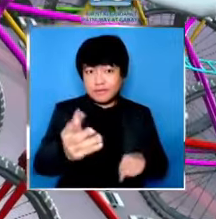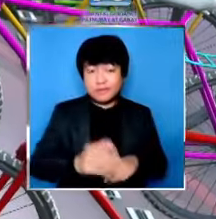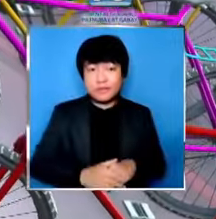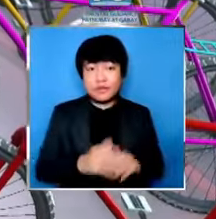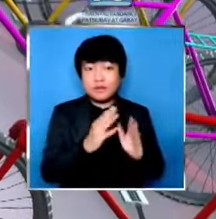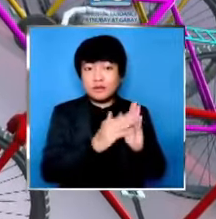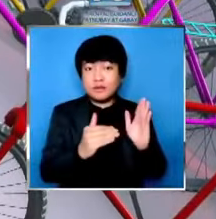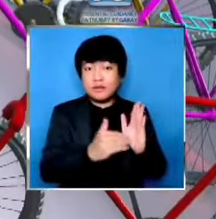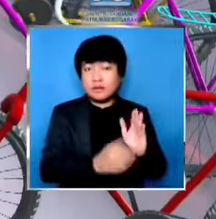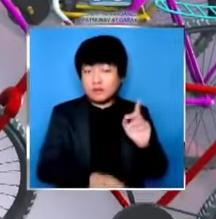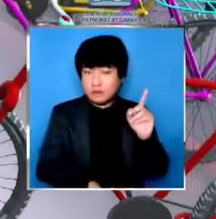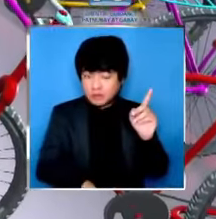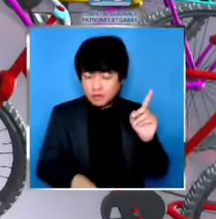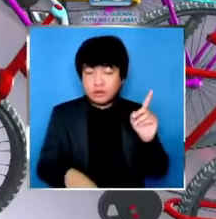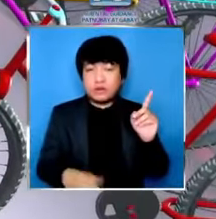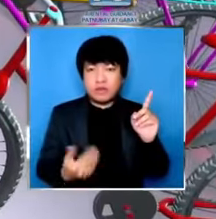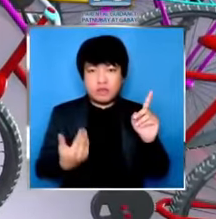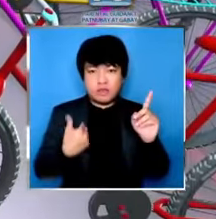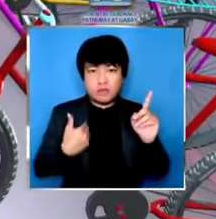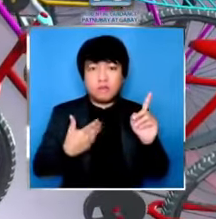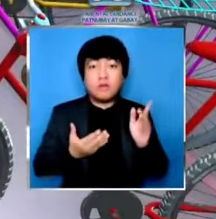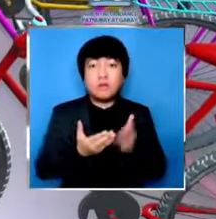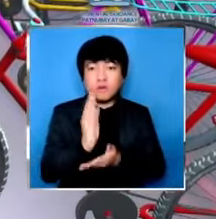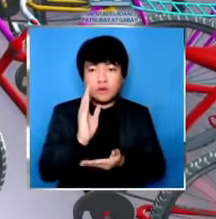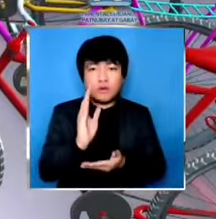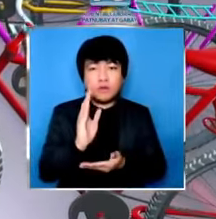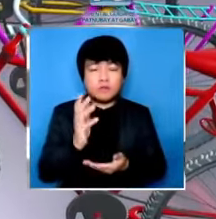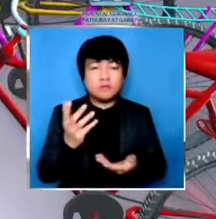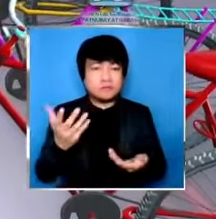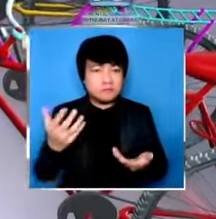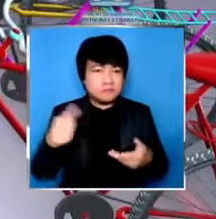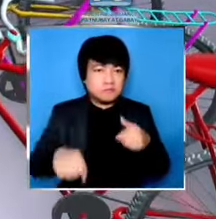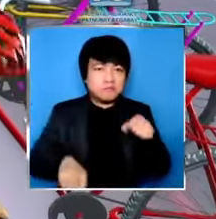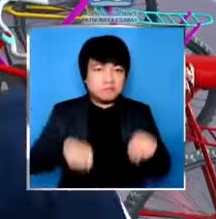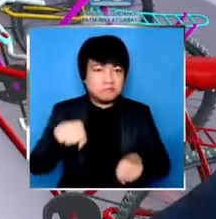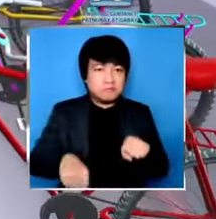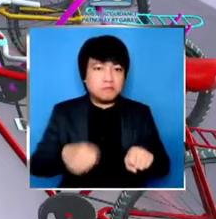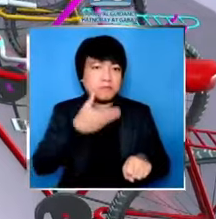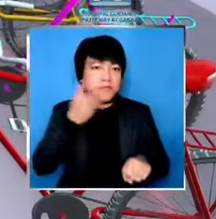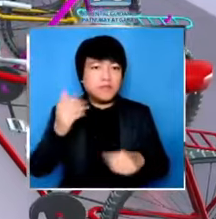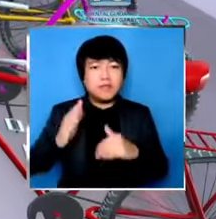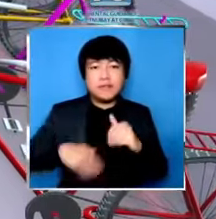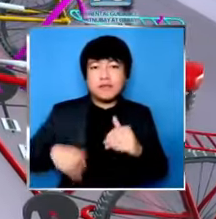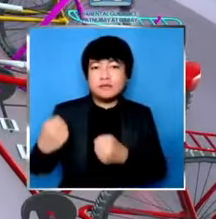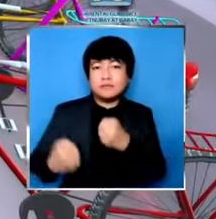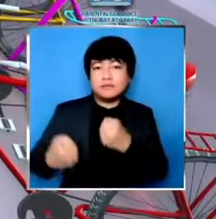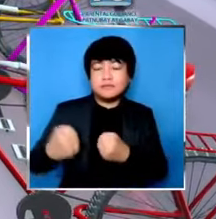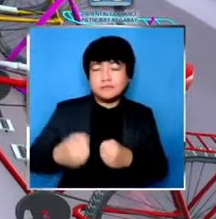of way ang bisikleta kaysa sasakyan. Yan ang dapat alam mo.